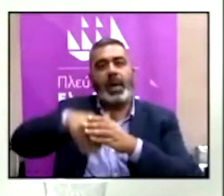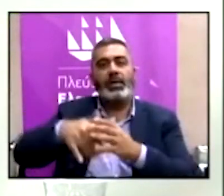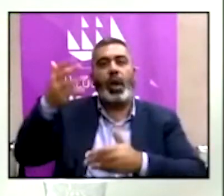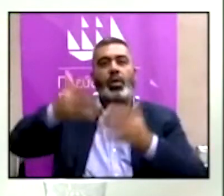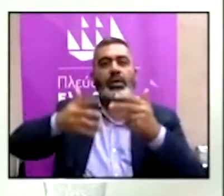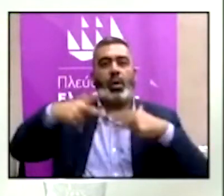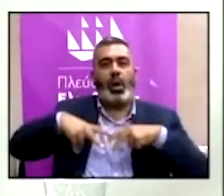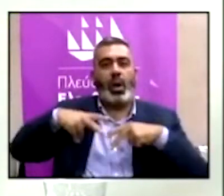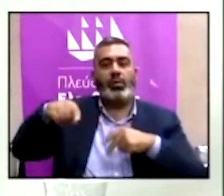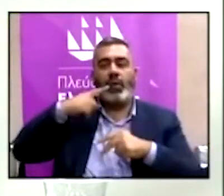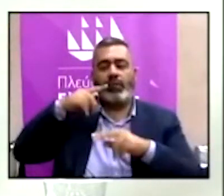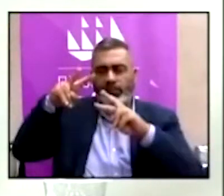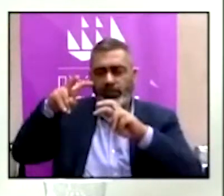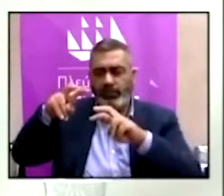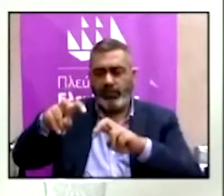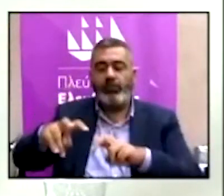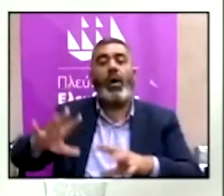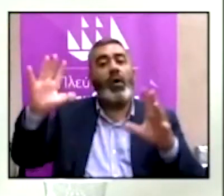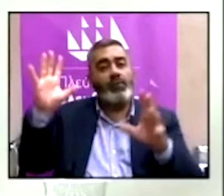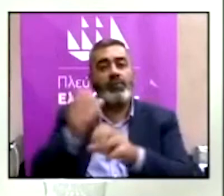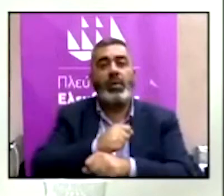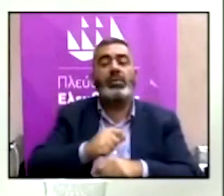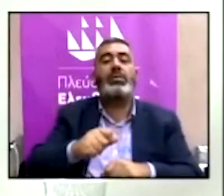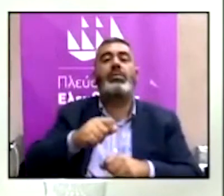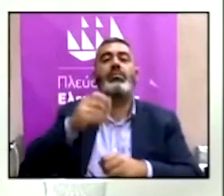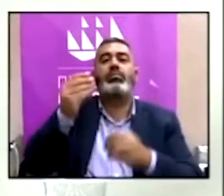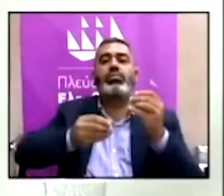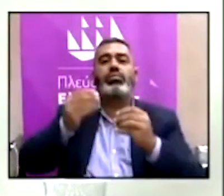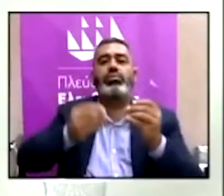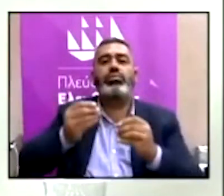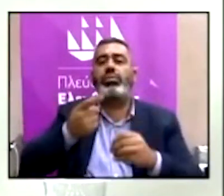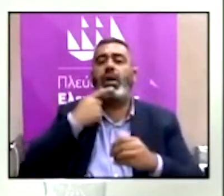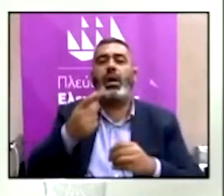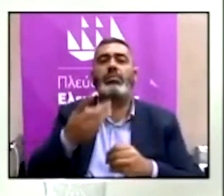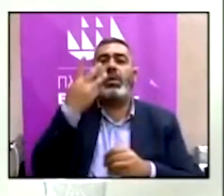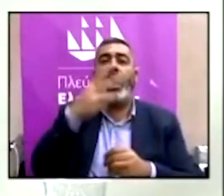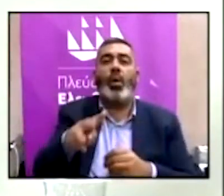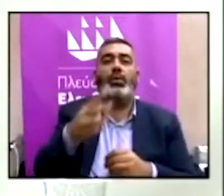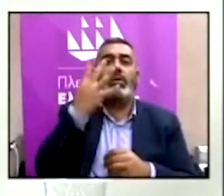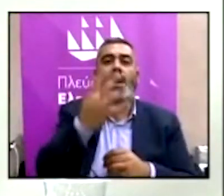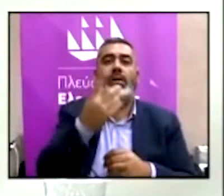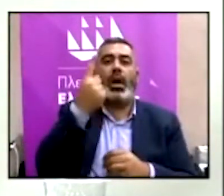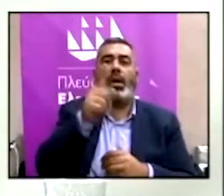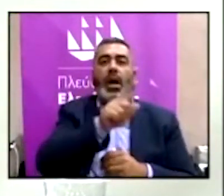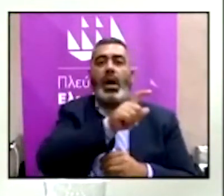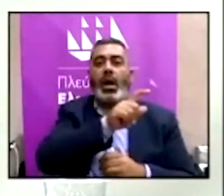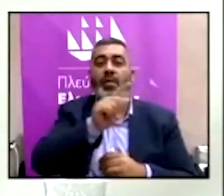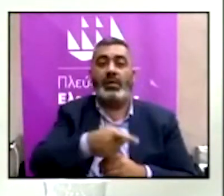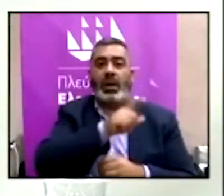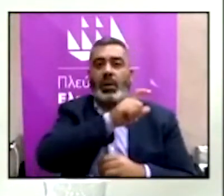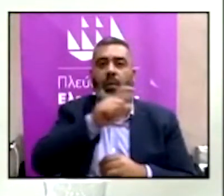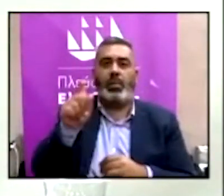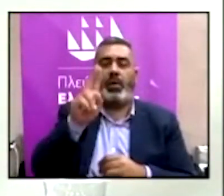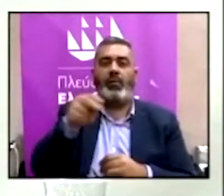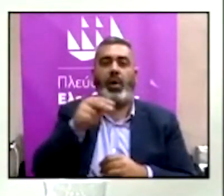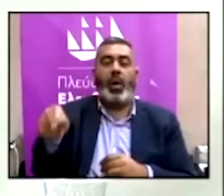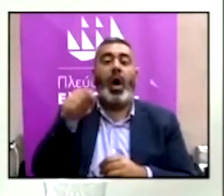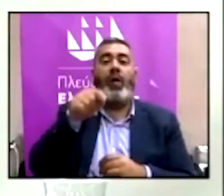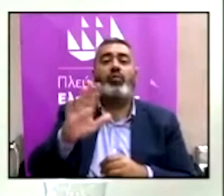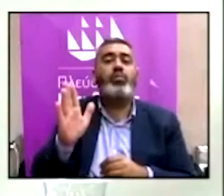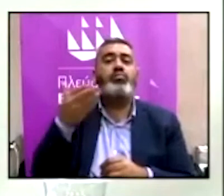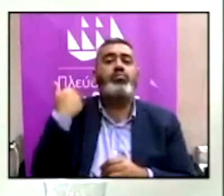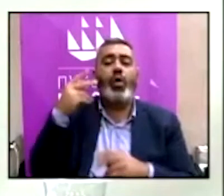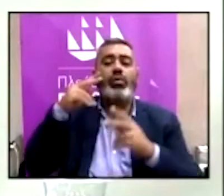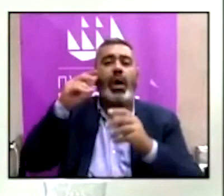που κατέληξε σε αυτόν τον υπολογισμό των οφειλόμενων αποζημιώσεων το